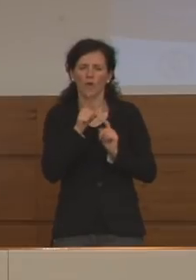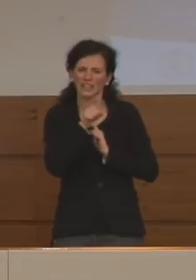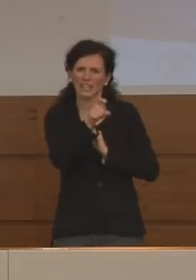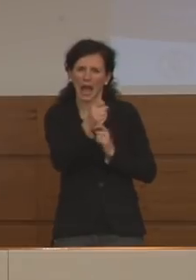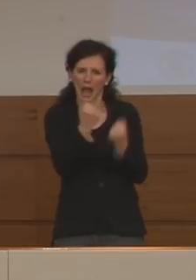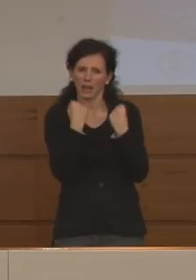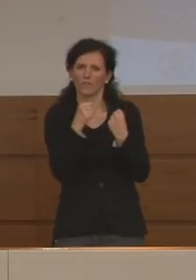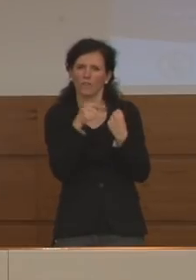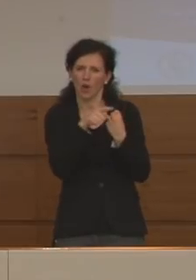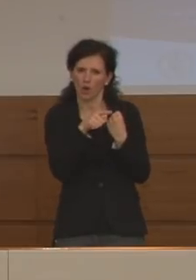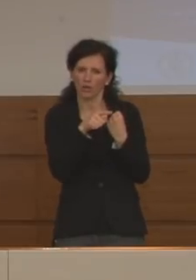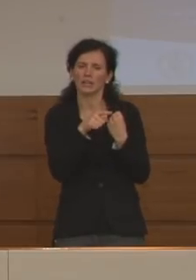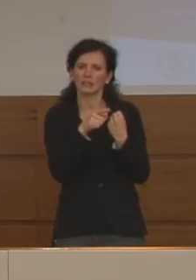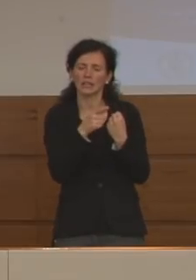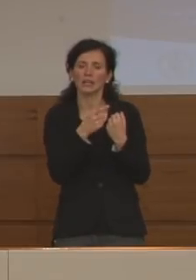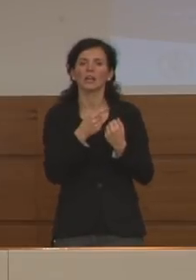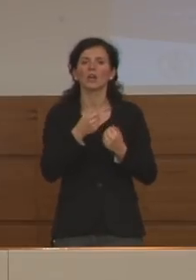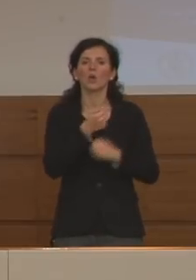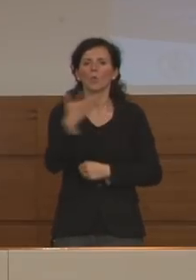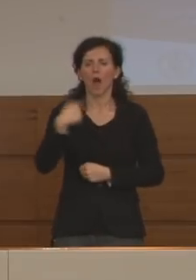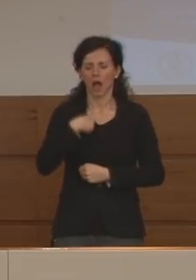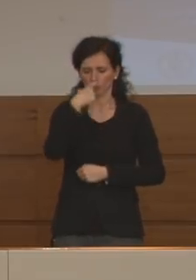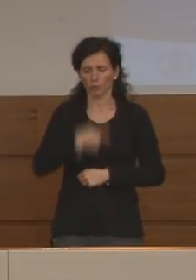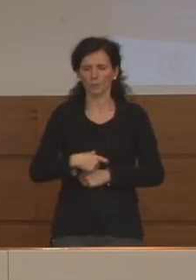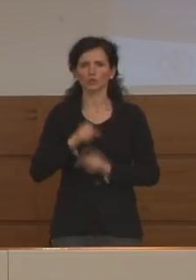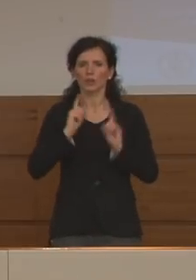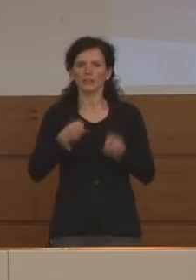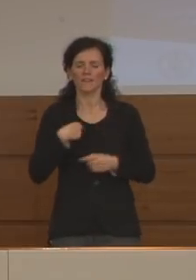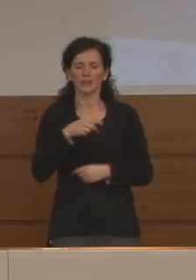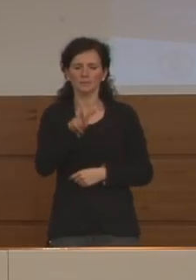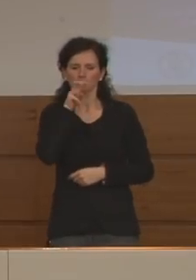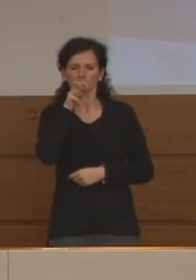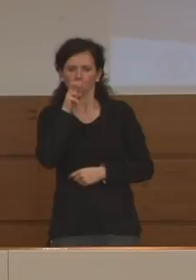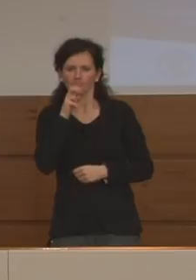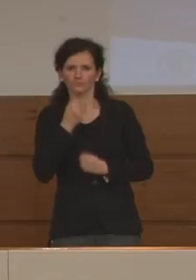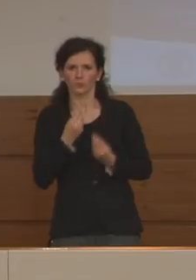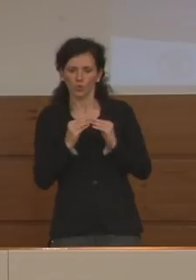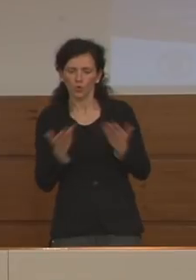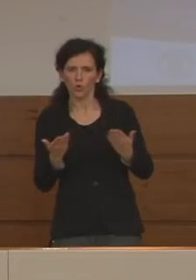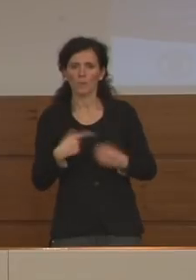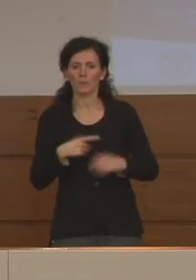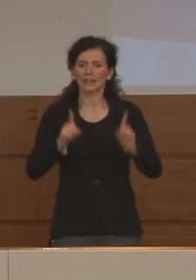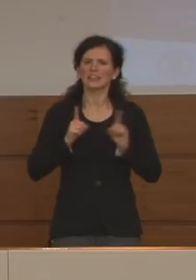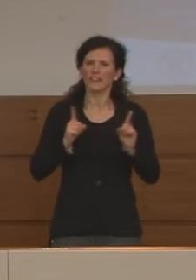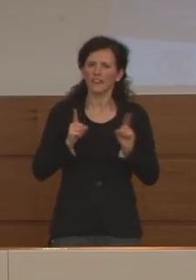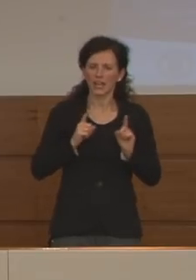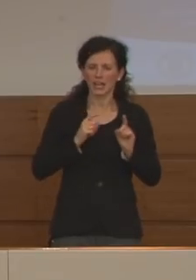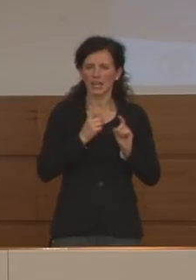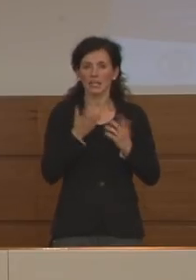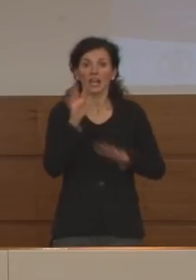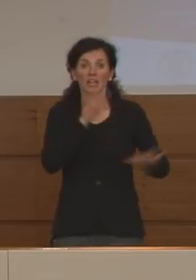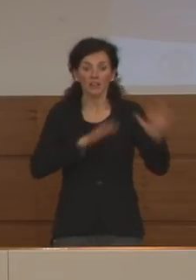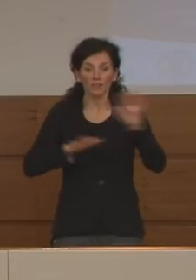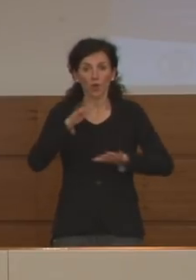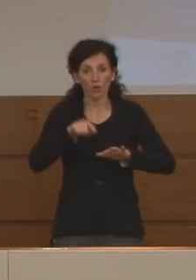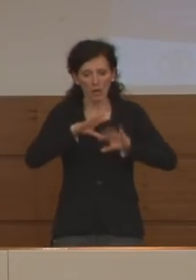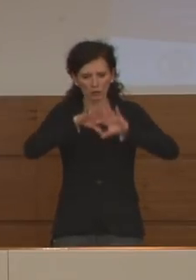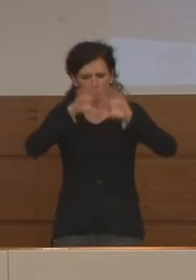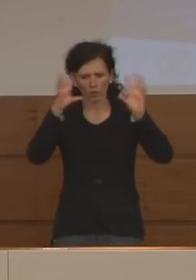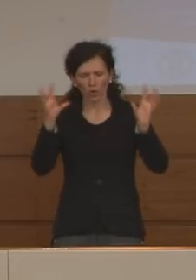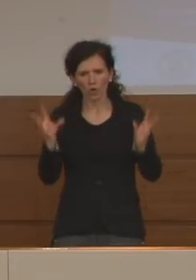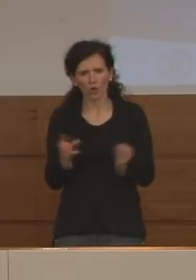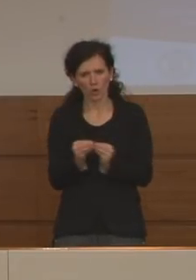quanto virus 1 respira il tipo di difese immunitarie che ci sono dietro sono tutte informazioni che stiamo